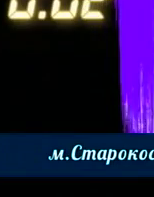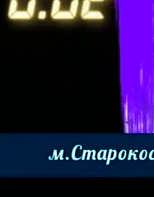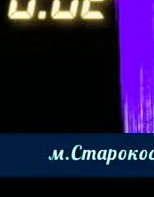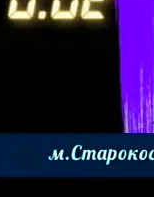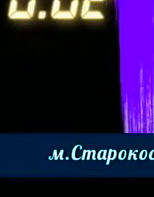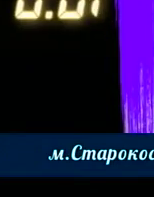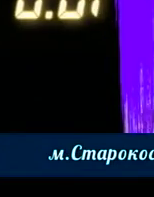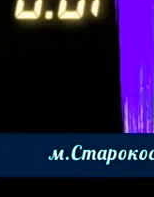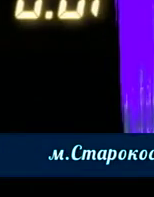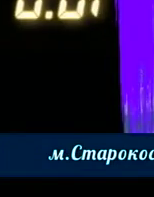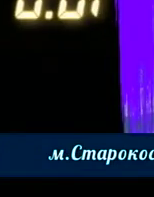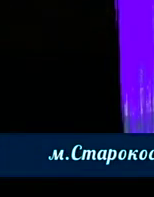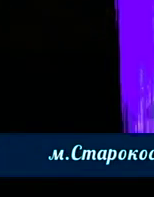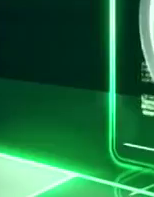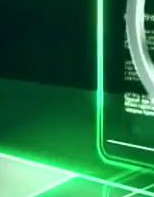Музика